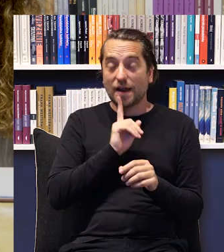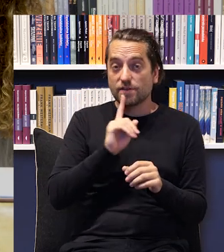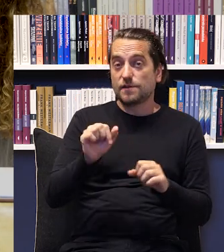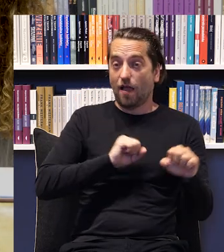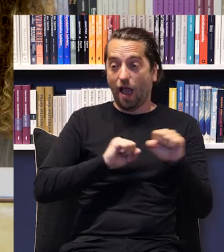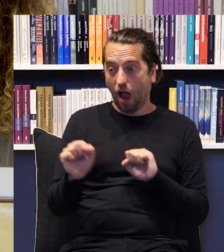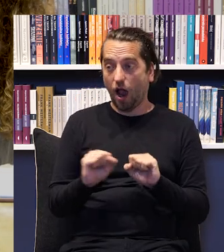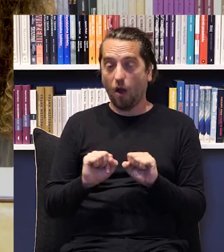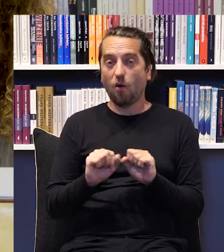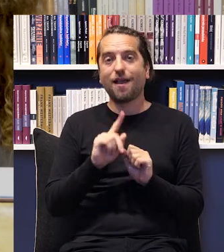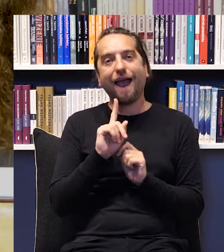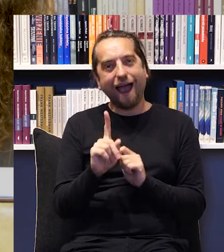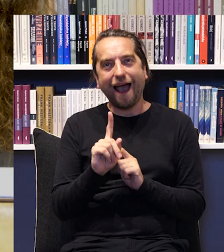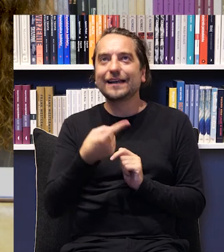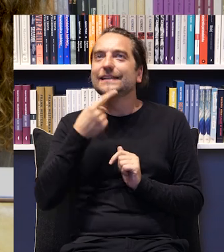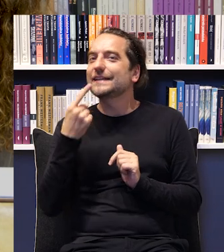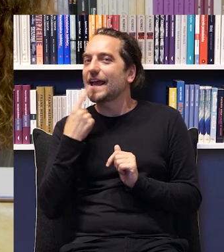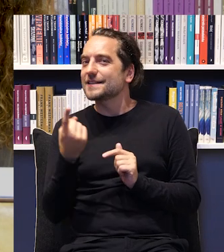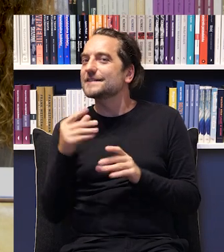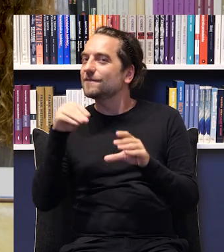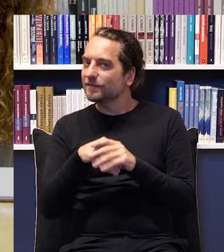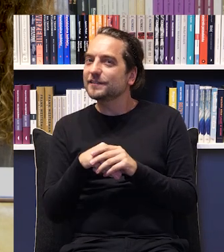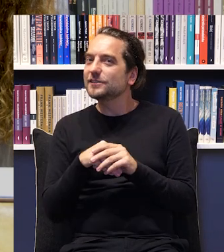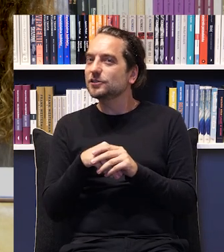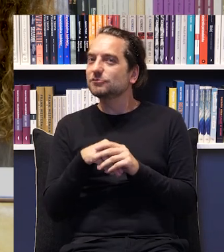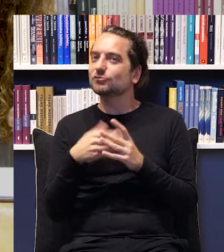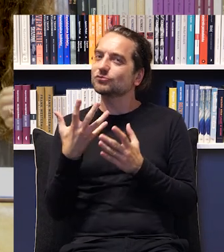to znaczy, ale bardziej dla mnie ten język jest